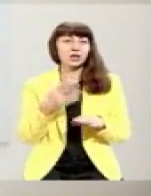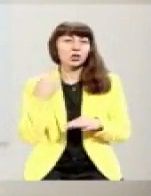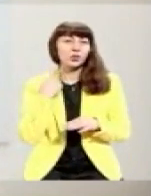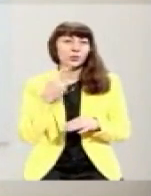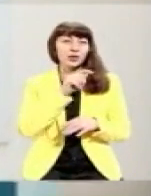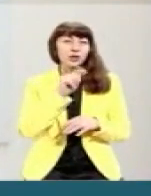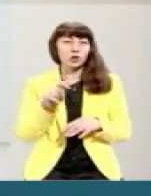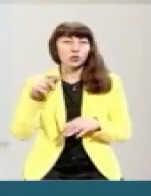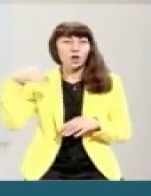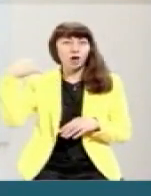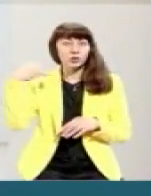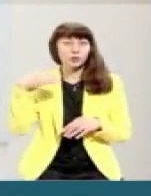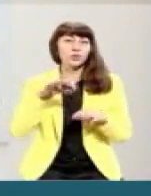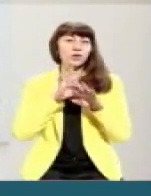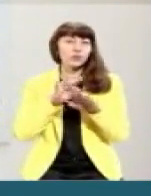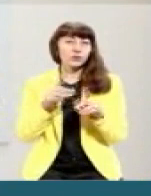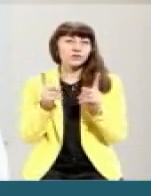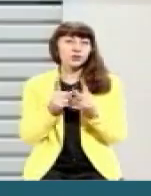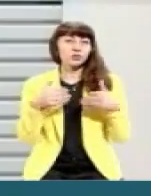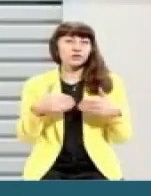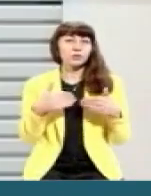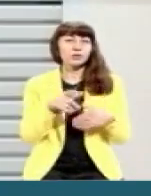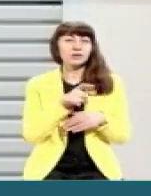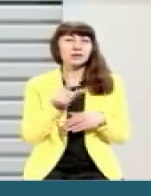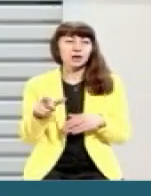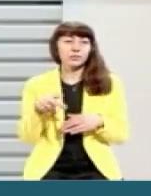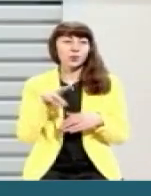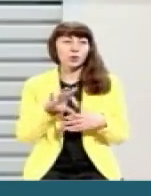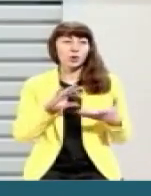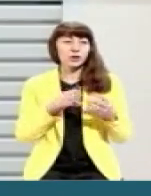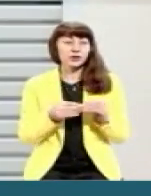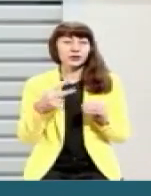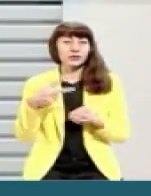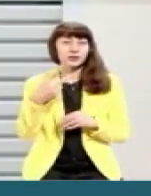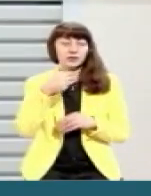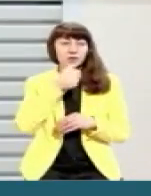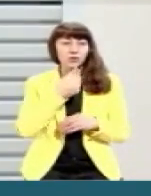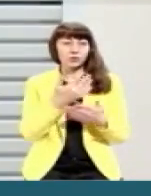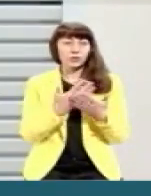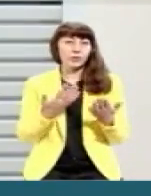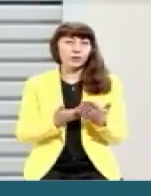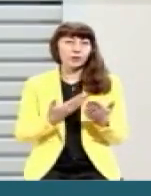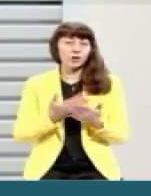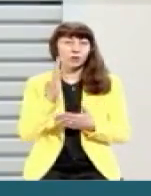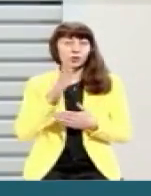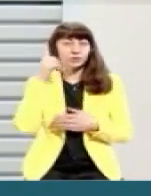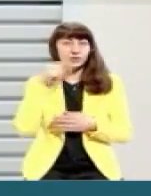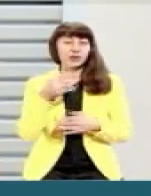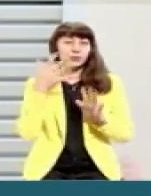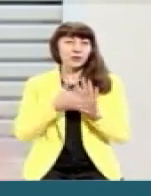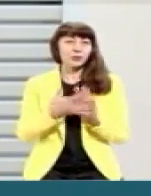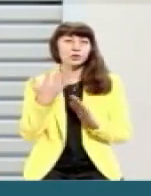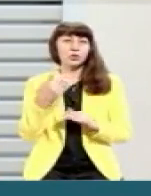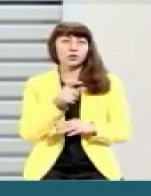Актюбе, проведут встречу с выпускниками. Мы уже по результату на 2023 год примерно будем уже знать и понимать, какое